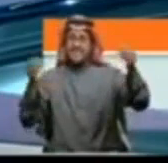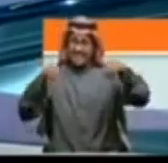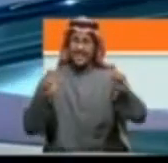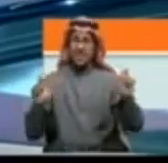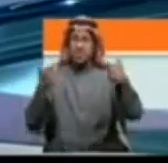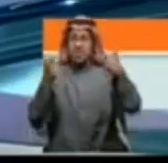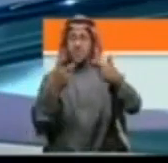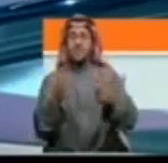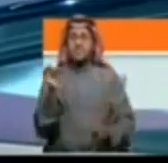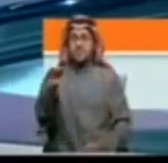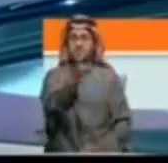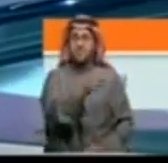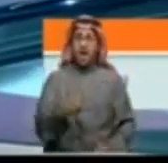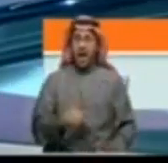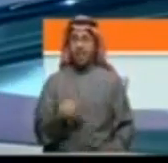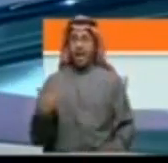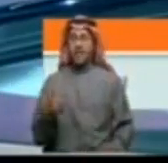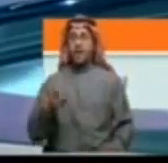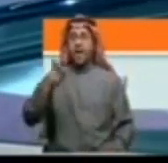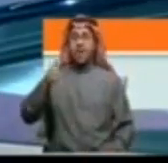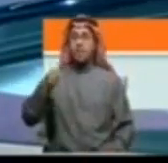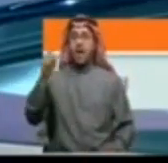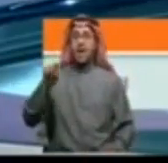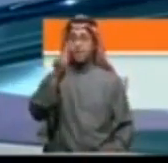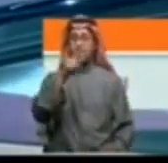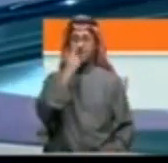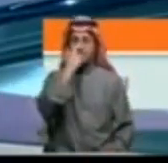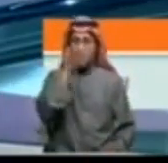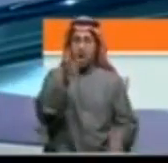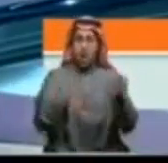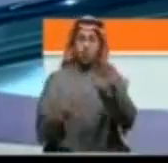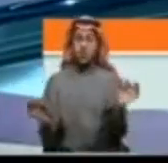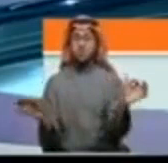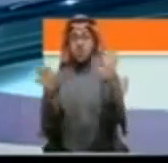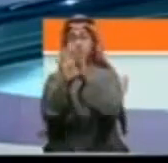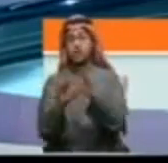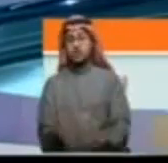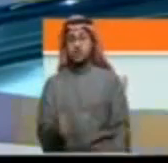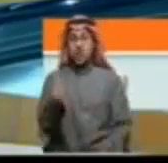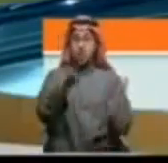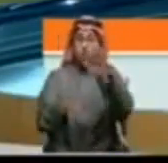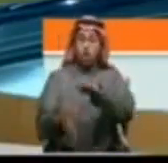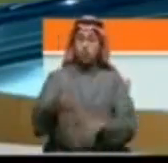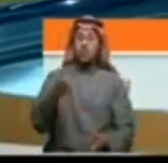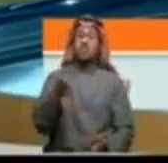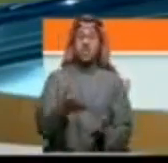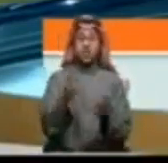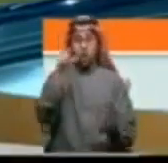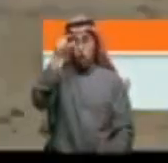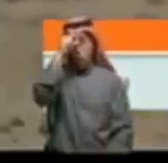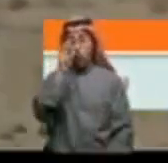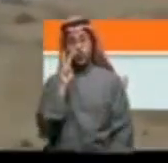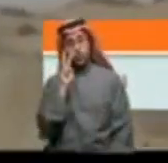الحوثي في مديرية الصرواح غرب مأرب، ما أدى إلى مقتل 15 من عناصر الانقلابيين.